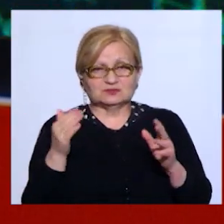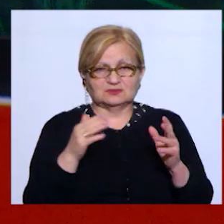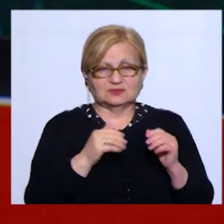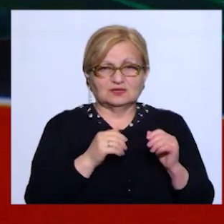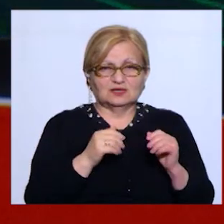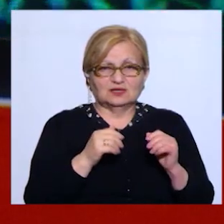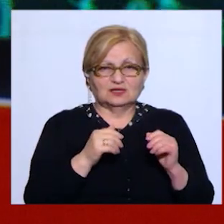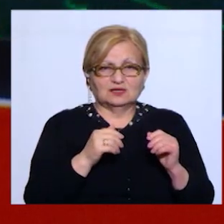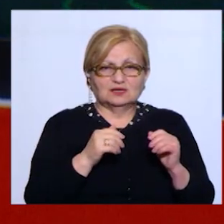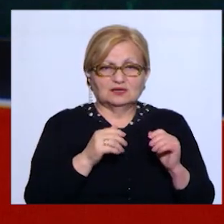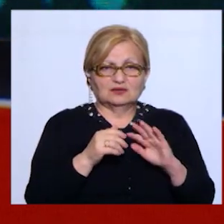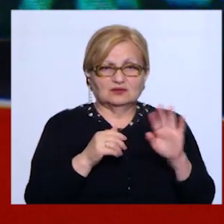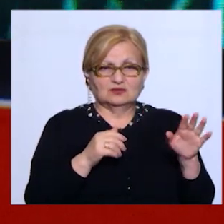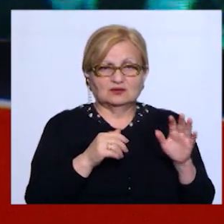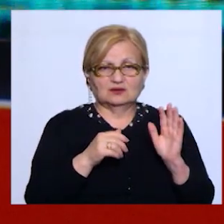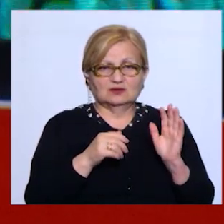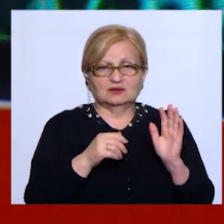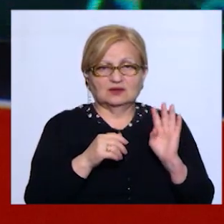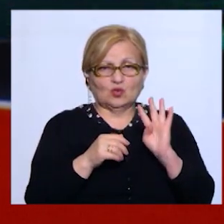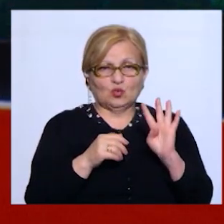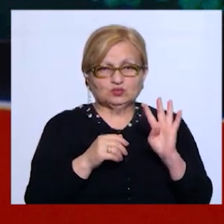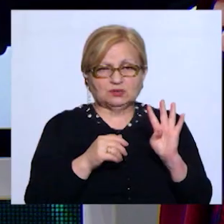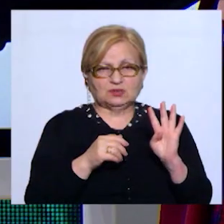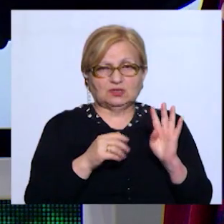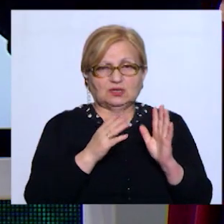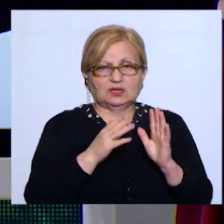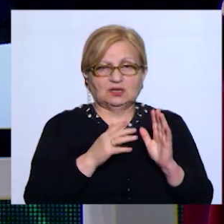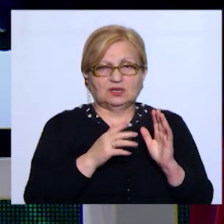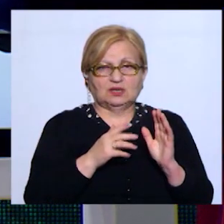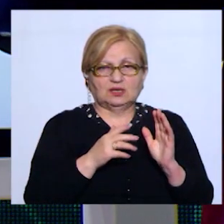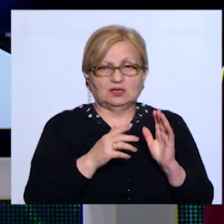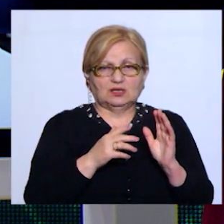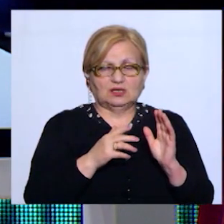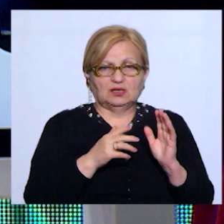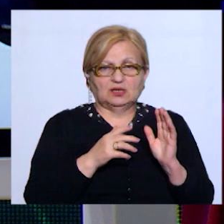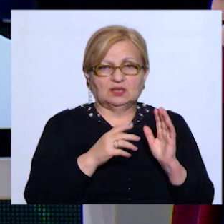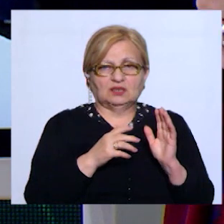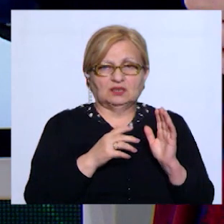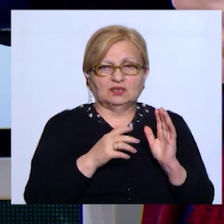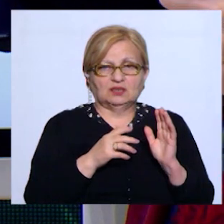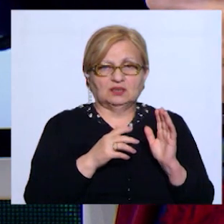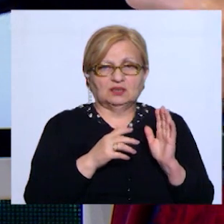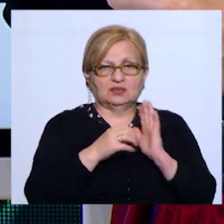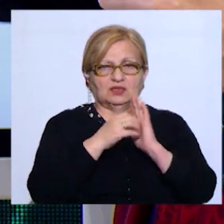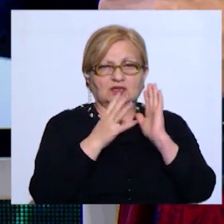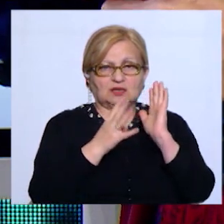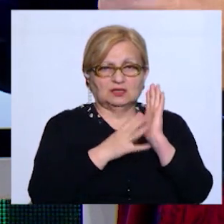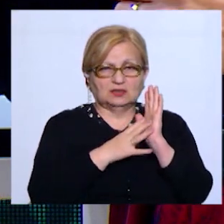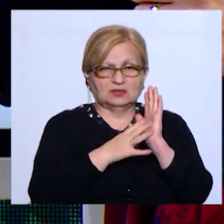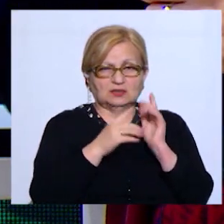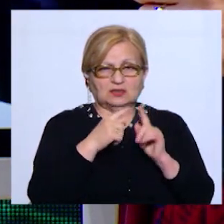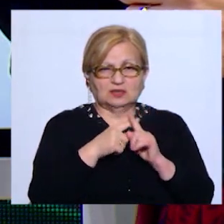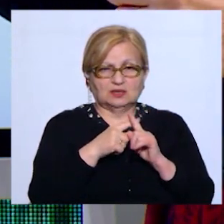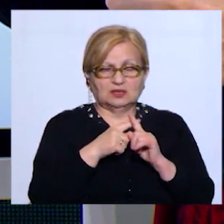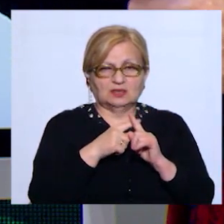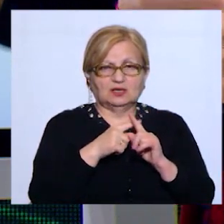მონაცემების მედიანა. ისე მარცხნივ დარჩა 4 მონაცემი და ამათი მედიანა არის 19 პლუს 17 გაყოფილი 2-ზე,